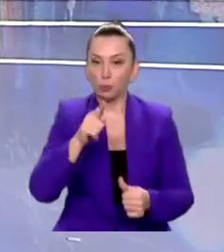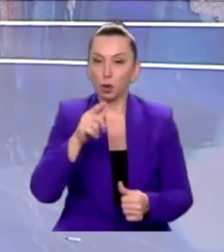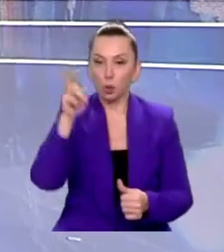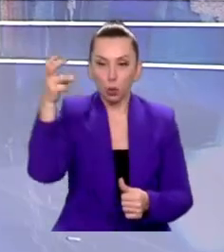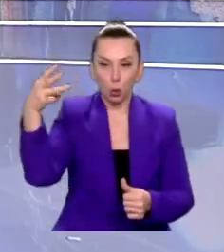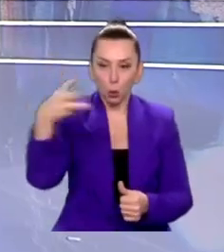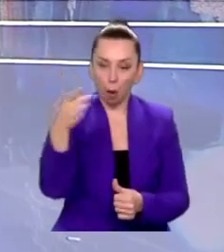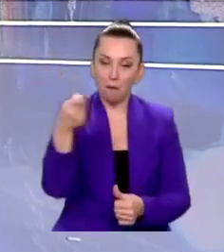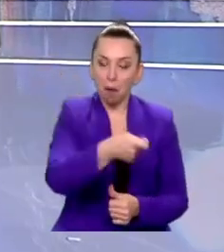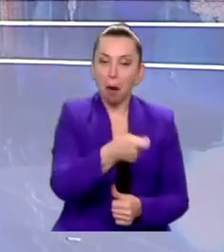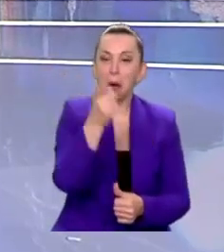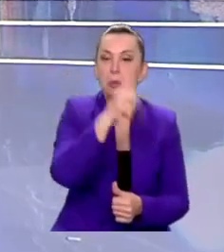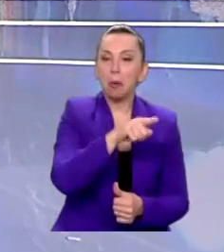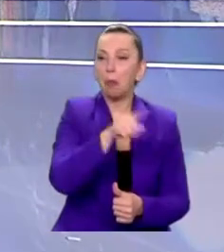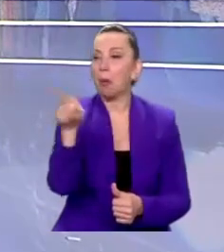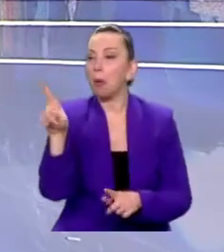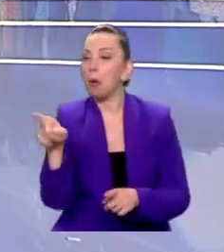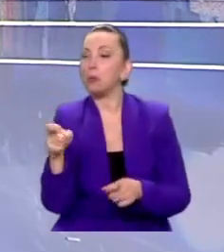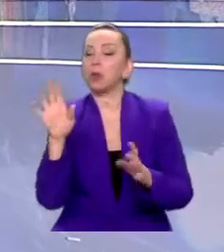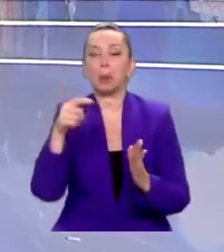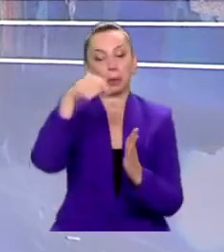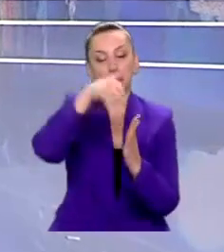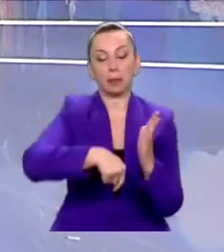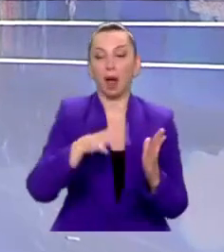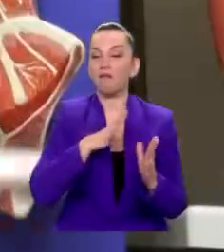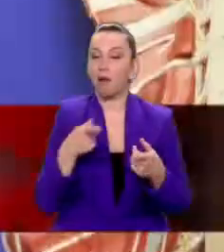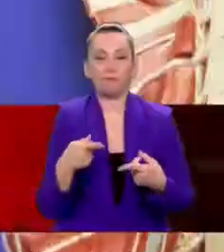daha ulaşamadı Detaylara çarpıcıydı